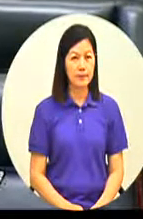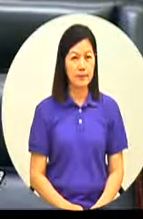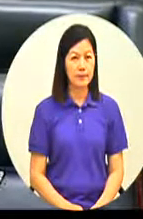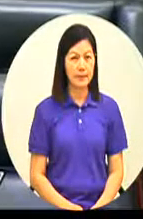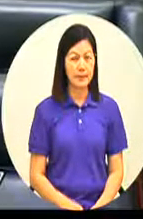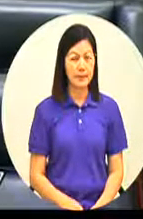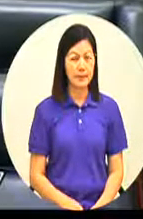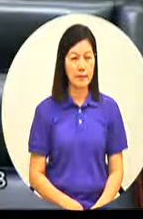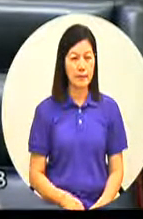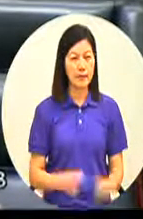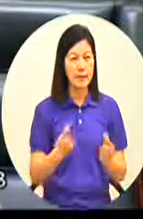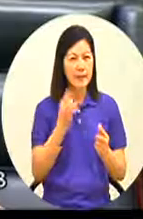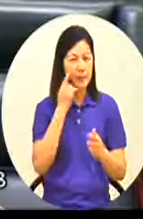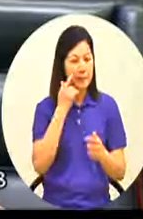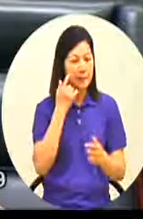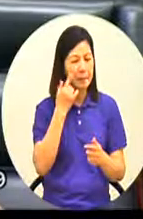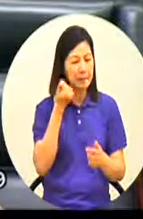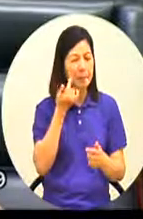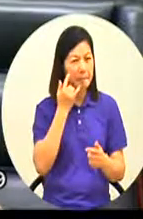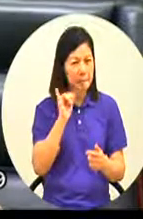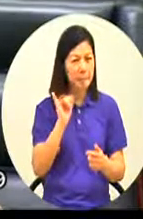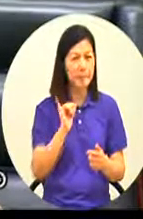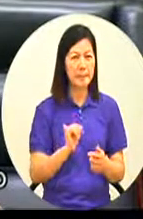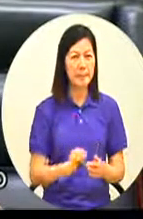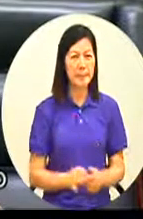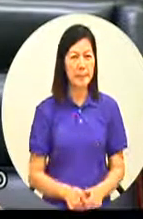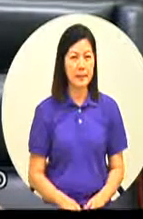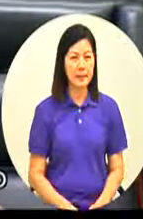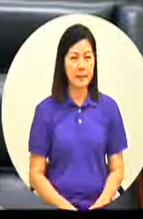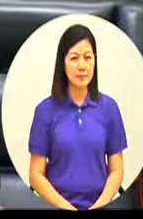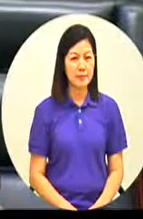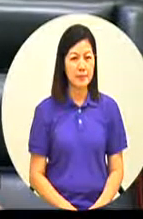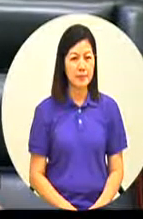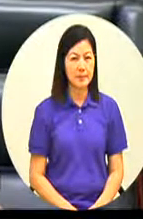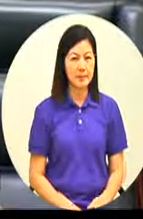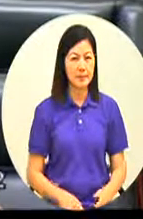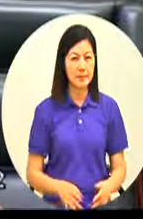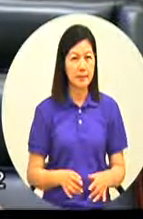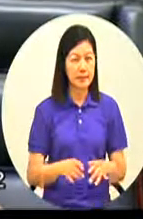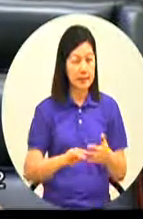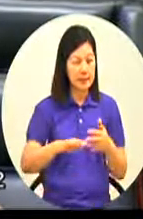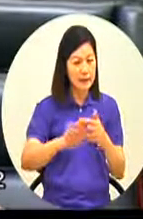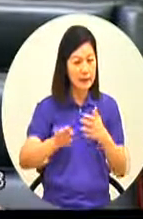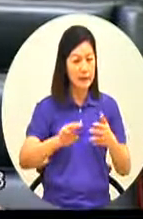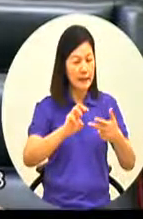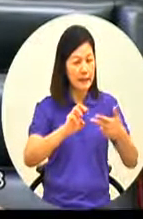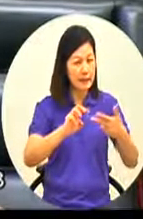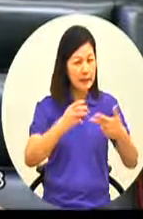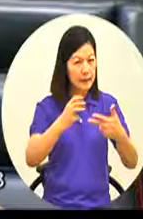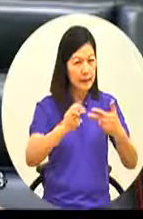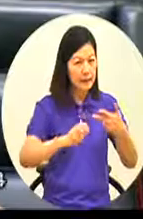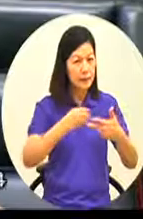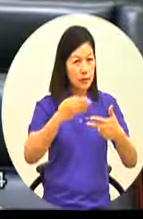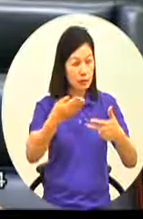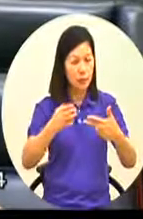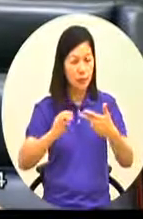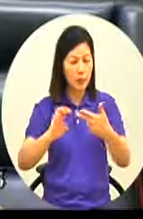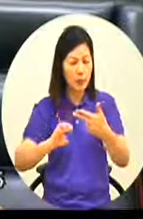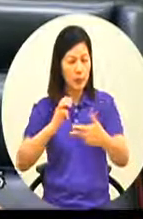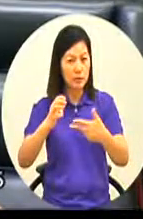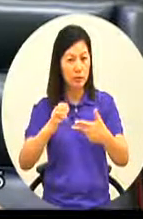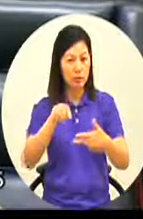的妈妈还是爸爸，他要他是也都体态正常，甚至39周到40周嘛。好，也许啊碰到